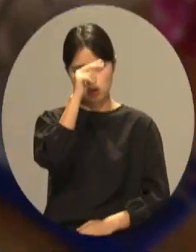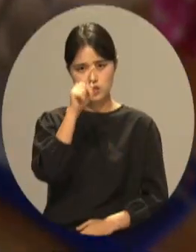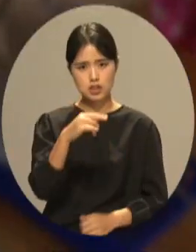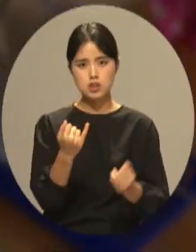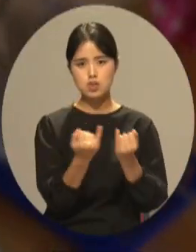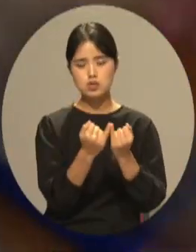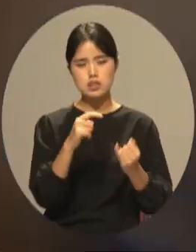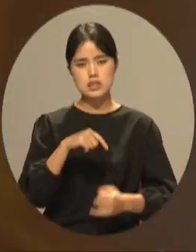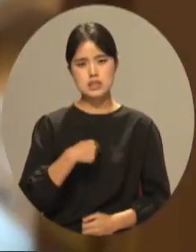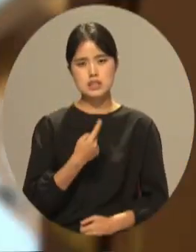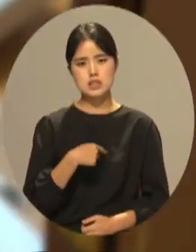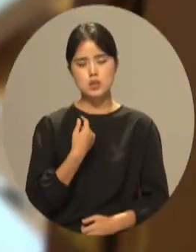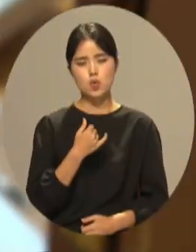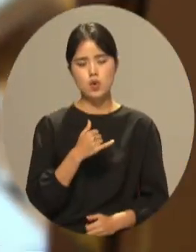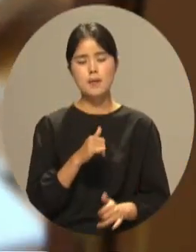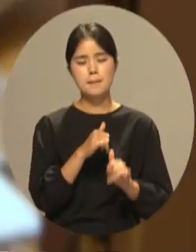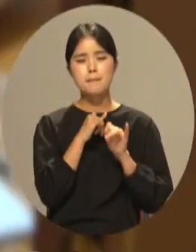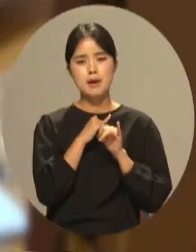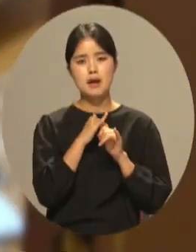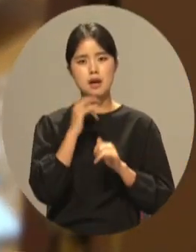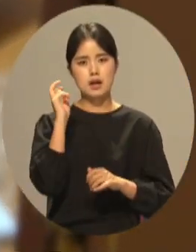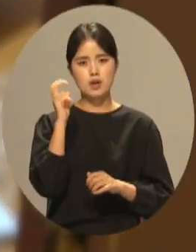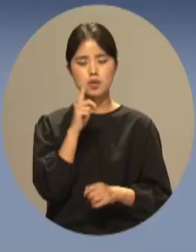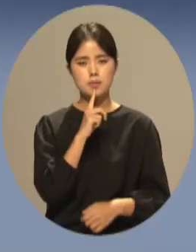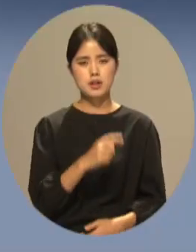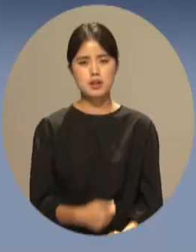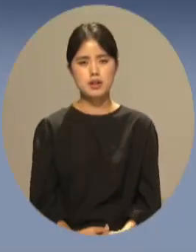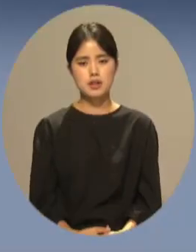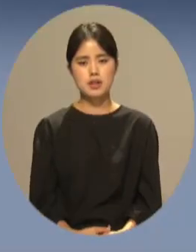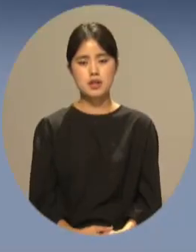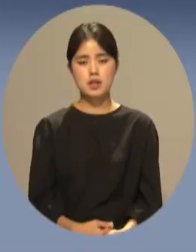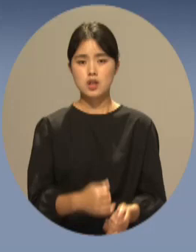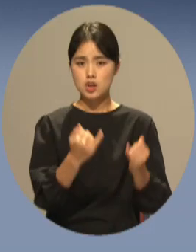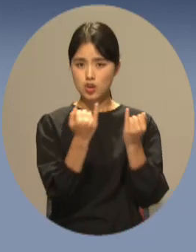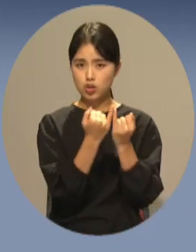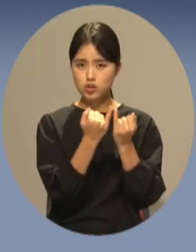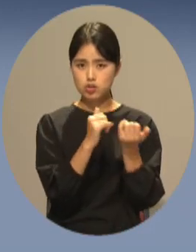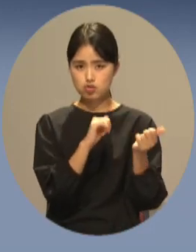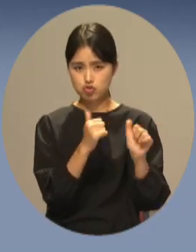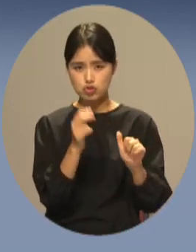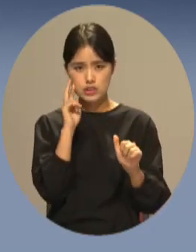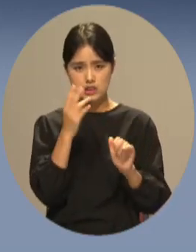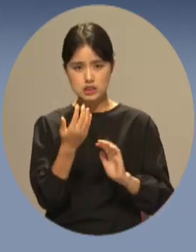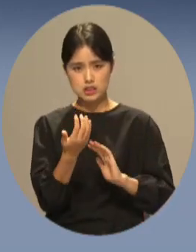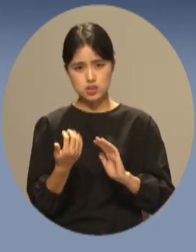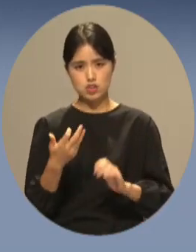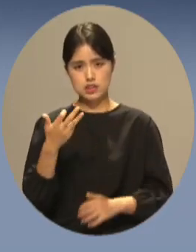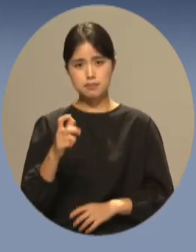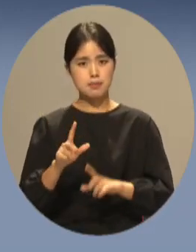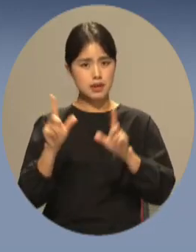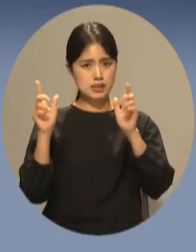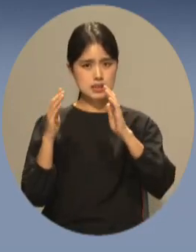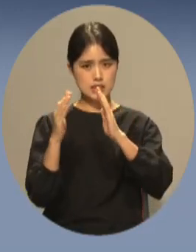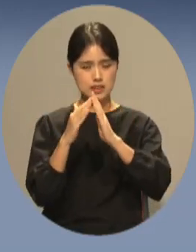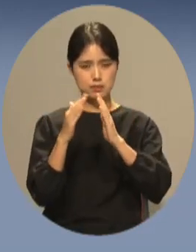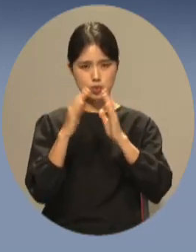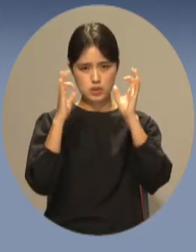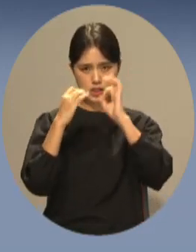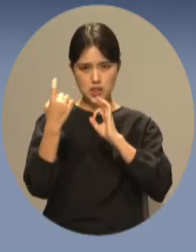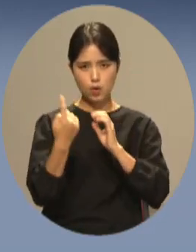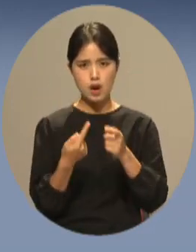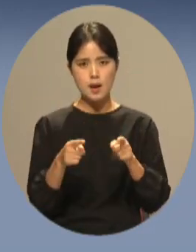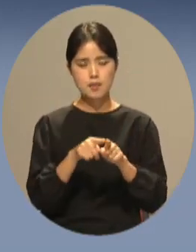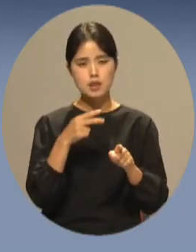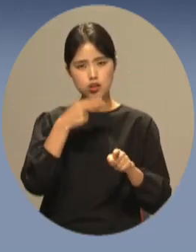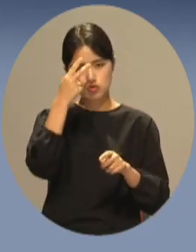여성이 스스로 목숨을 끊은 것으로 보고 있습니다. 여성은 숨지기 이틀 전인 지난 18일 집으로 찾아와 함께